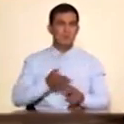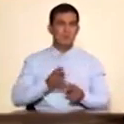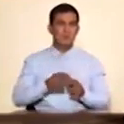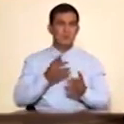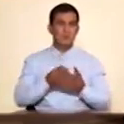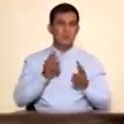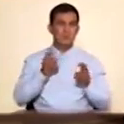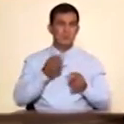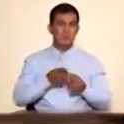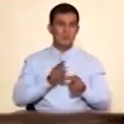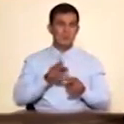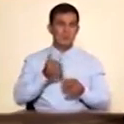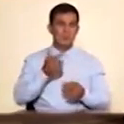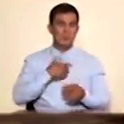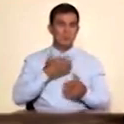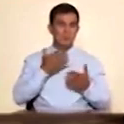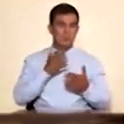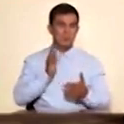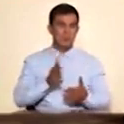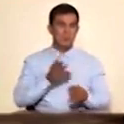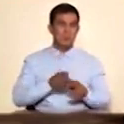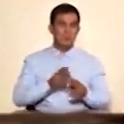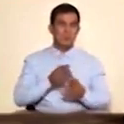savollarga qiynalmasdan javob bera olasiz.